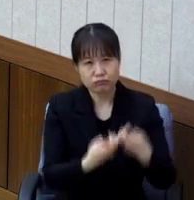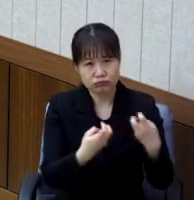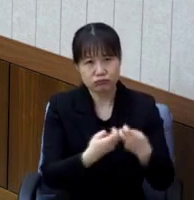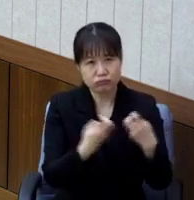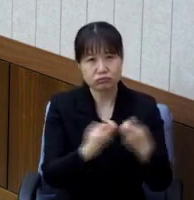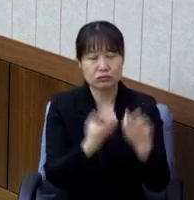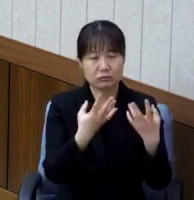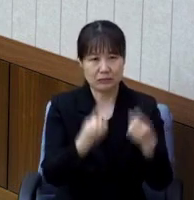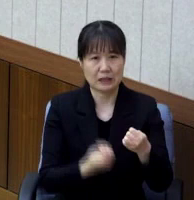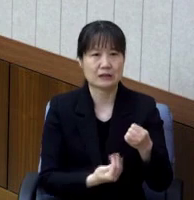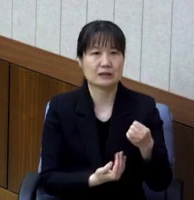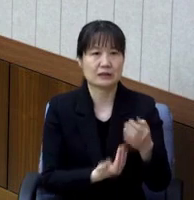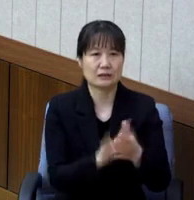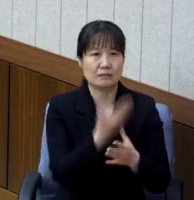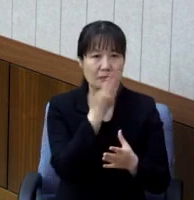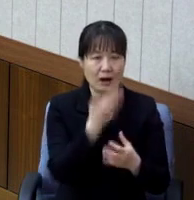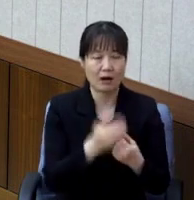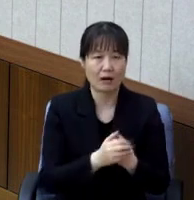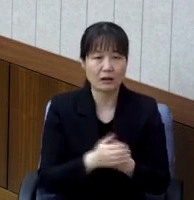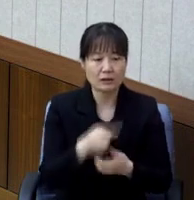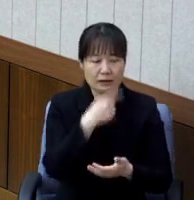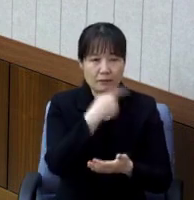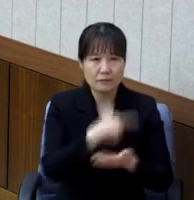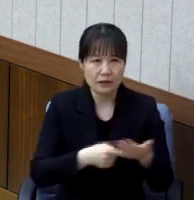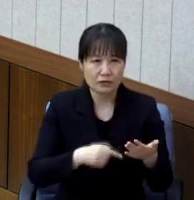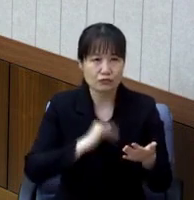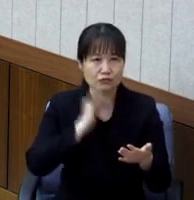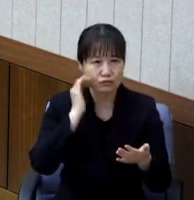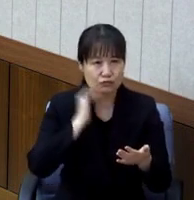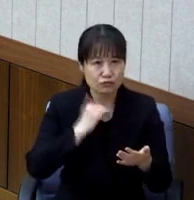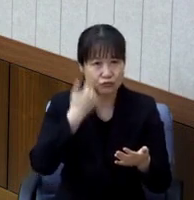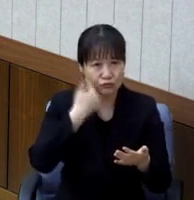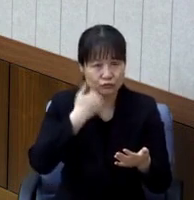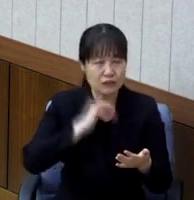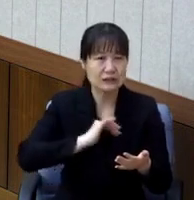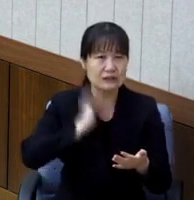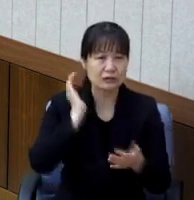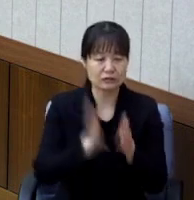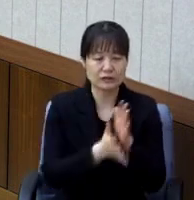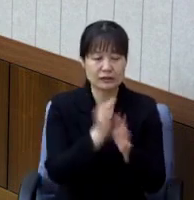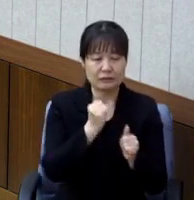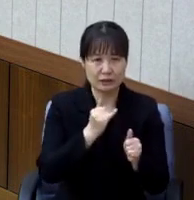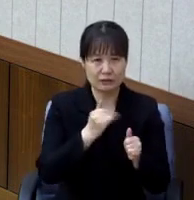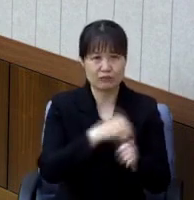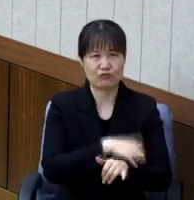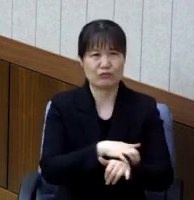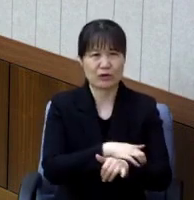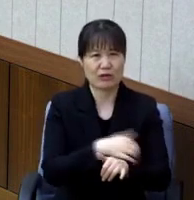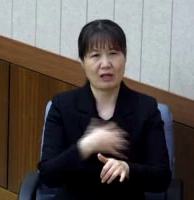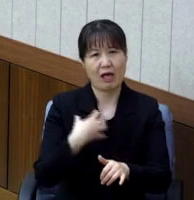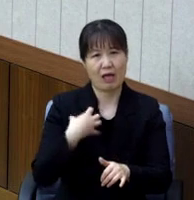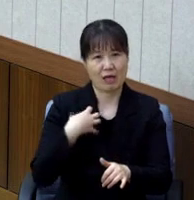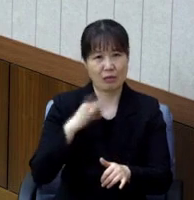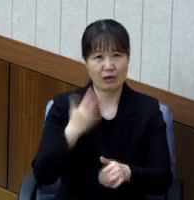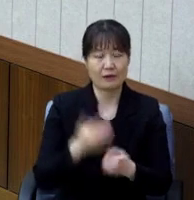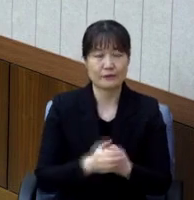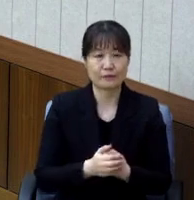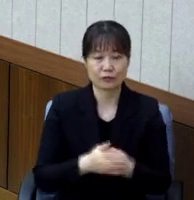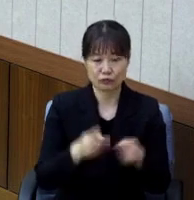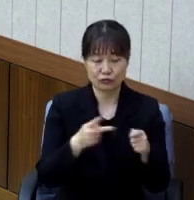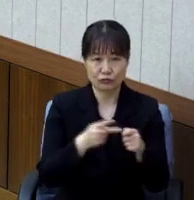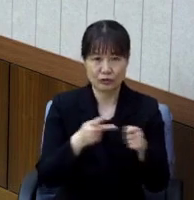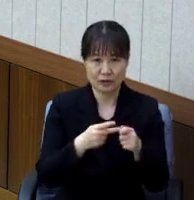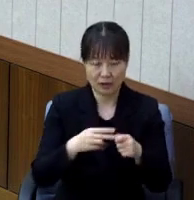위험성은 높아지고 그 피해는 오로시 의정부 시민들의 교통 불편으로 확산될 것입니다 둘째 차량